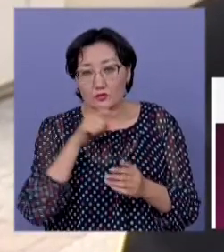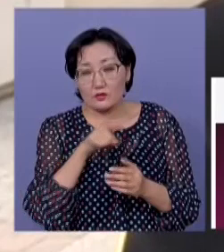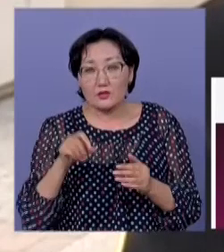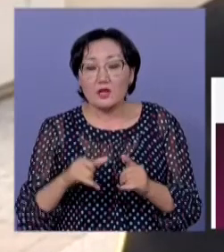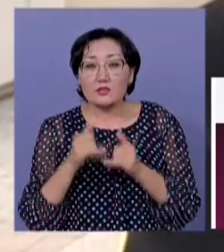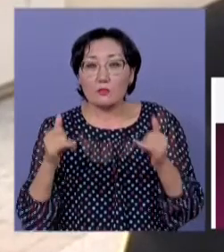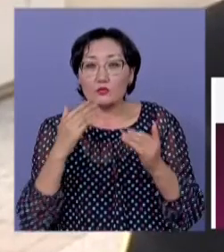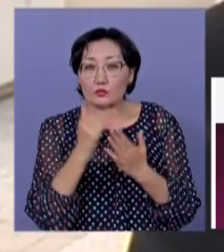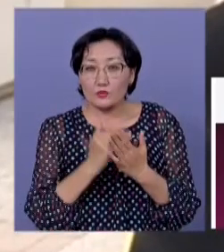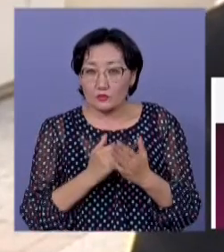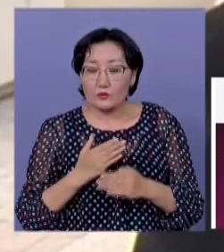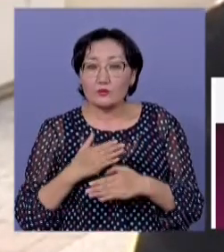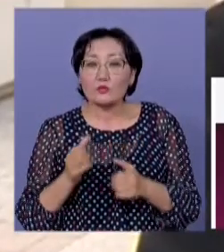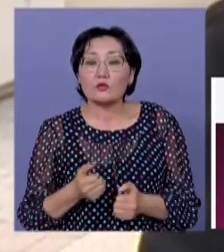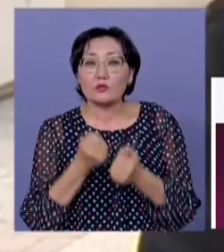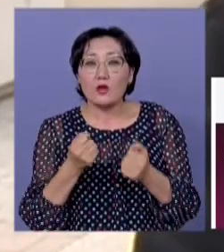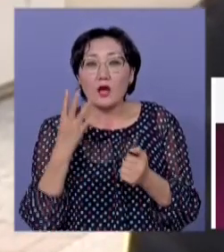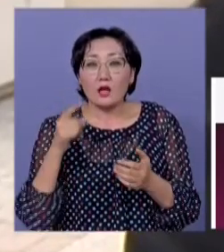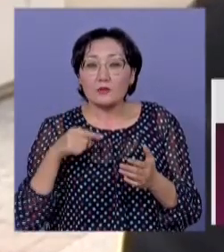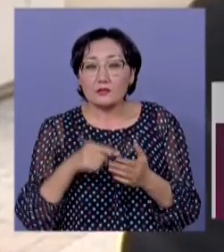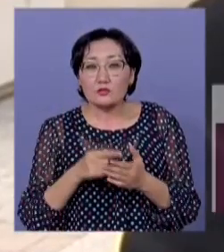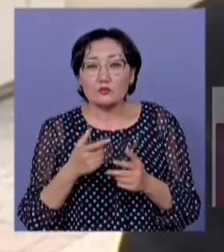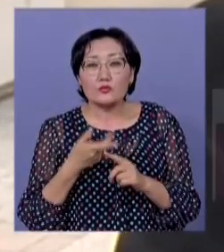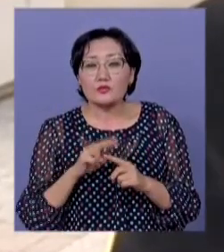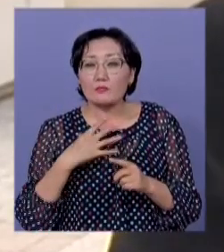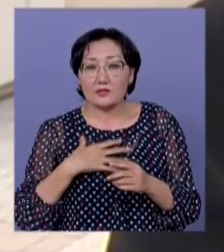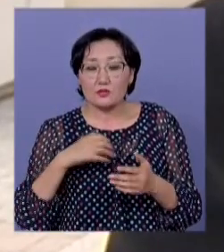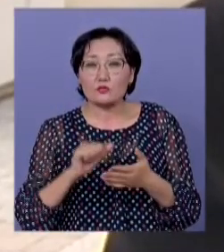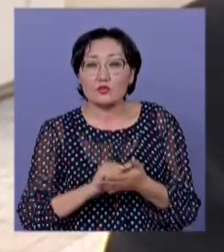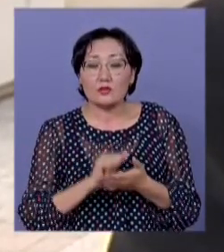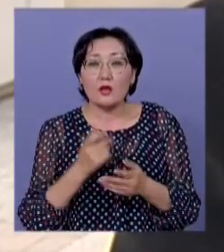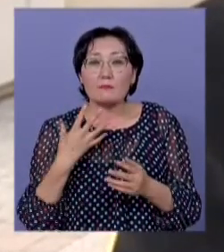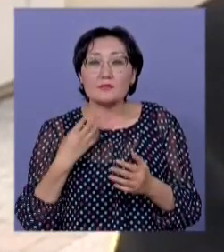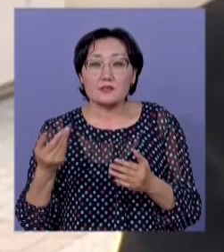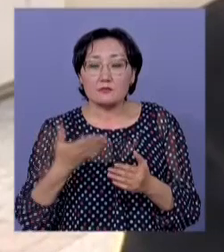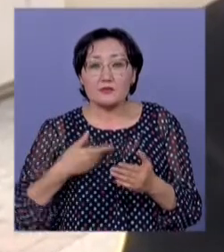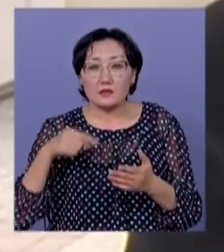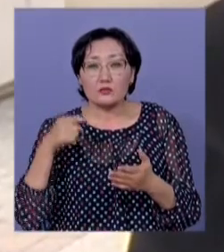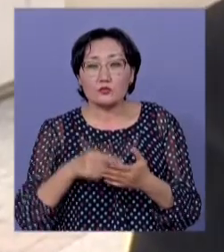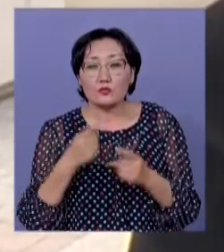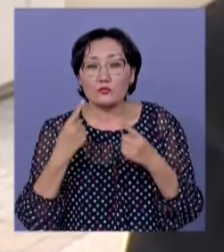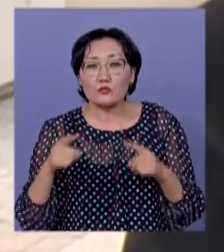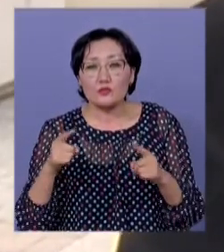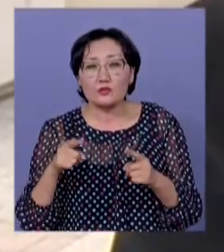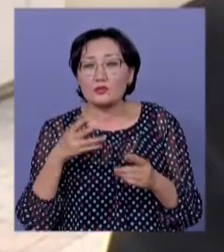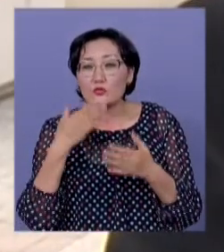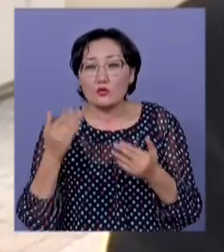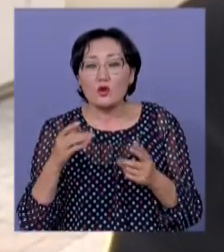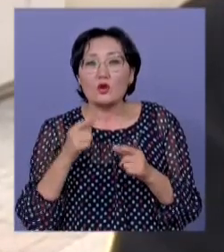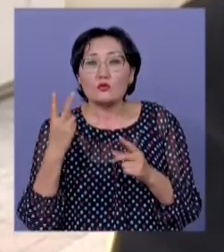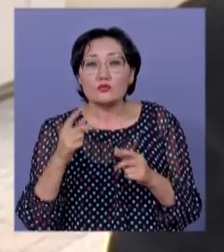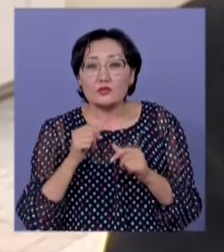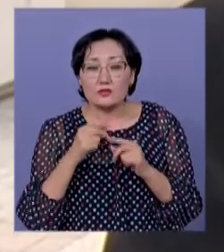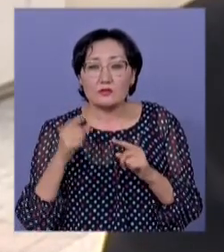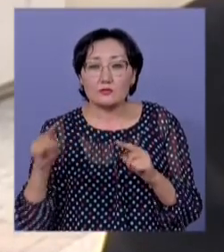даму стратегиясын қолдаймын. Бұл Алматы үшін аса маңызды құжат терін. Себебі біздің қалада өзгелерде жоқ үш ерекшелік бар. Алматы жоғары